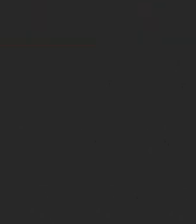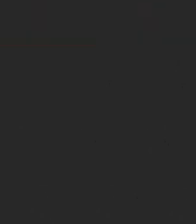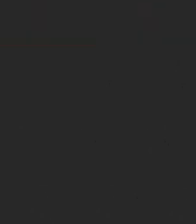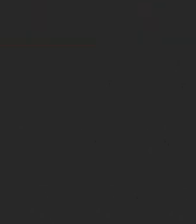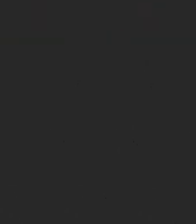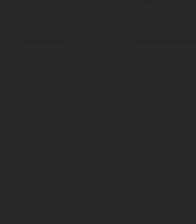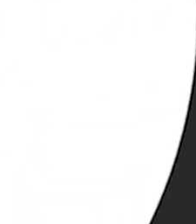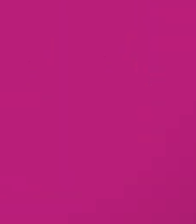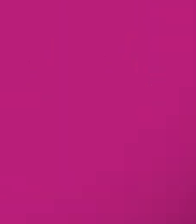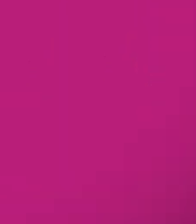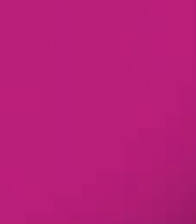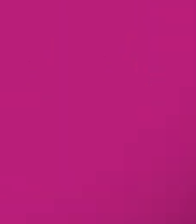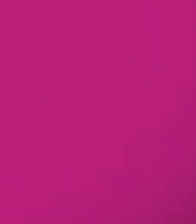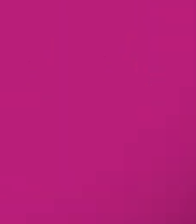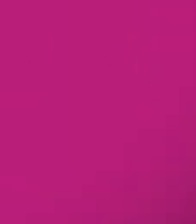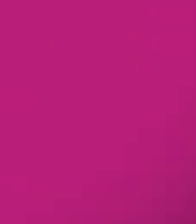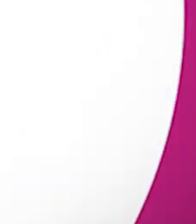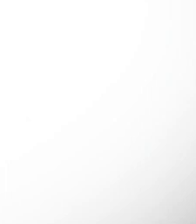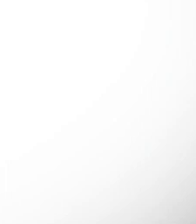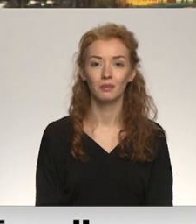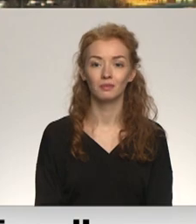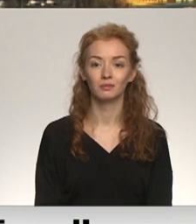Re, viss ēters ir te!